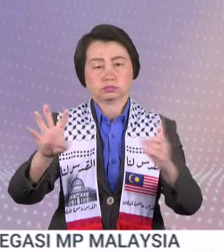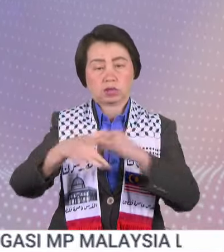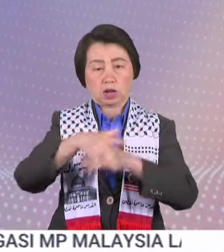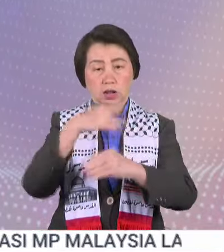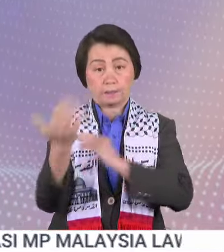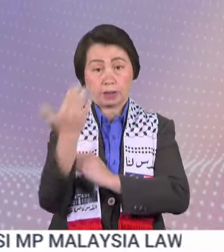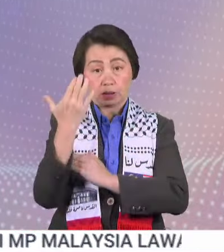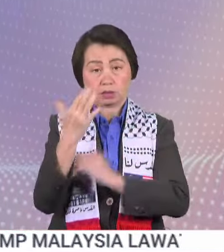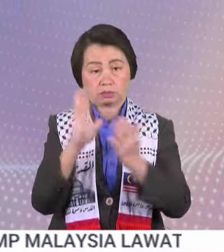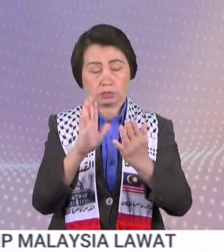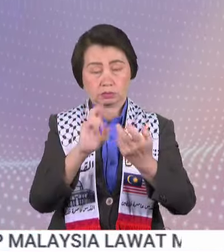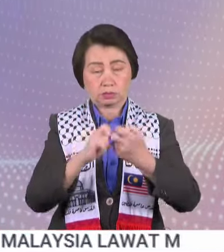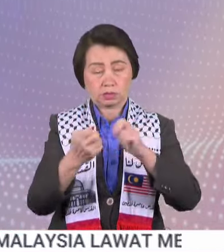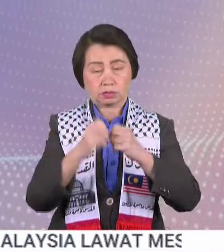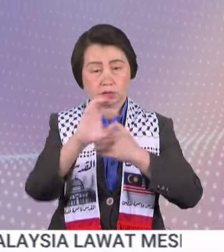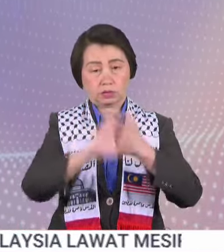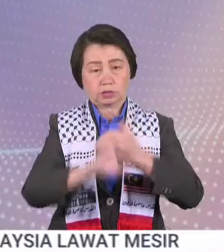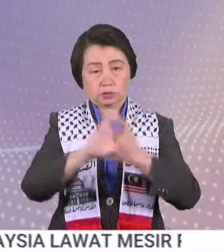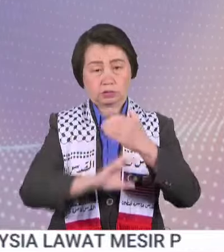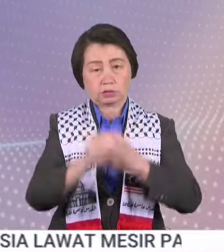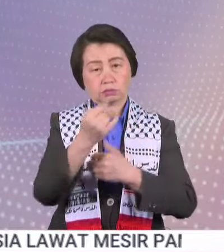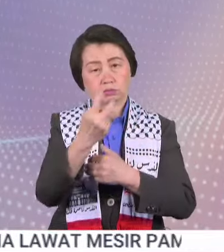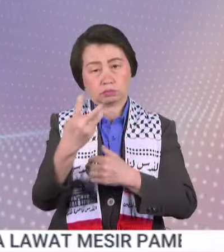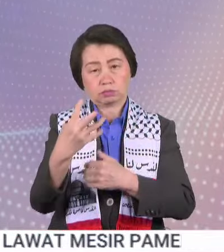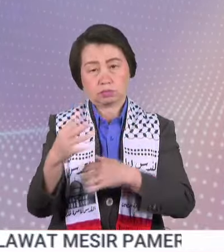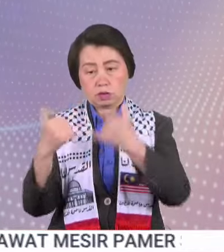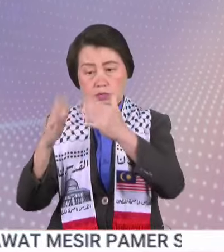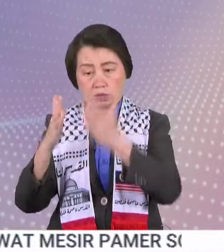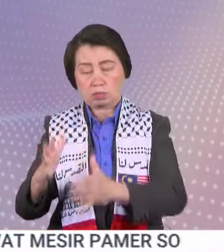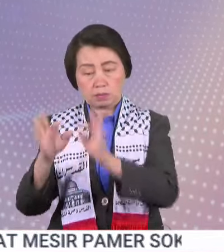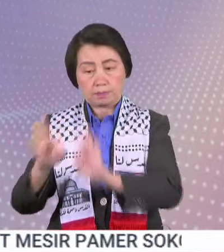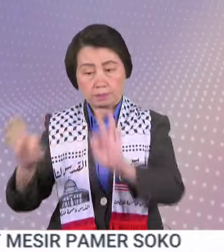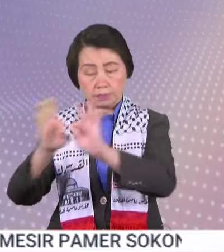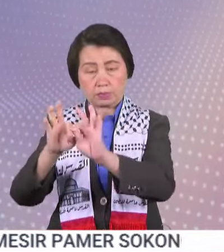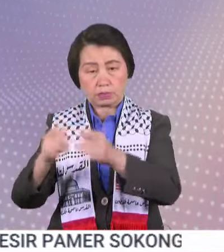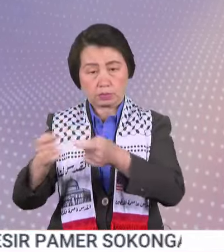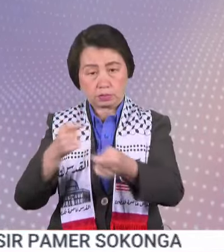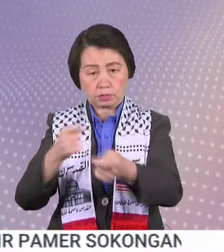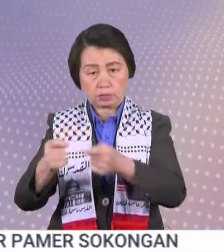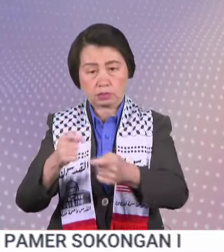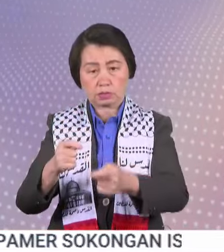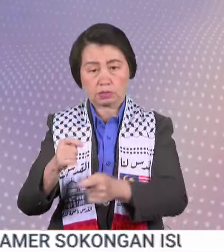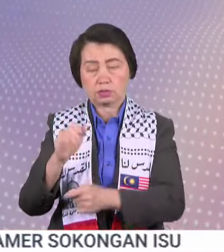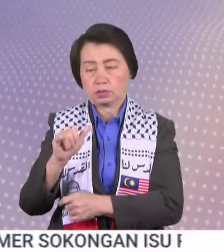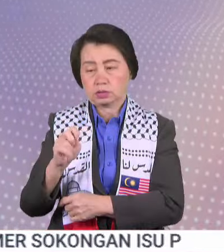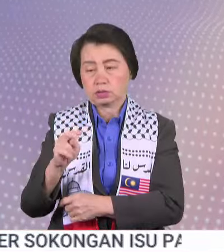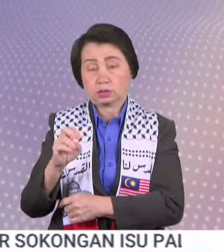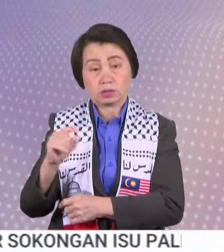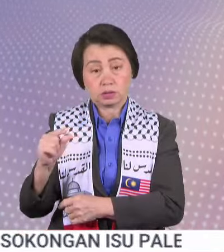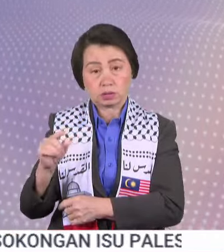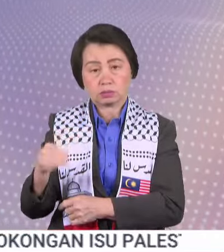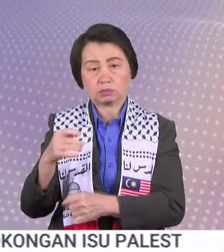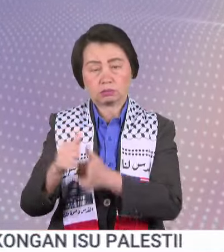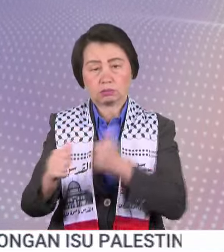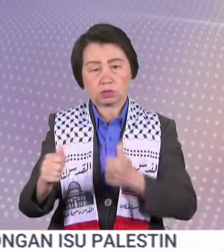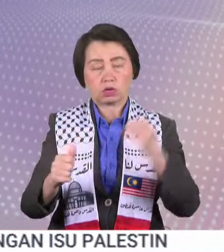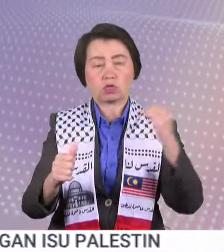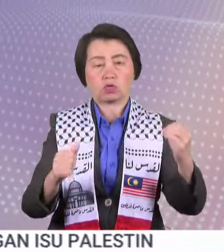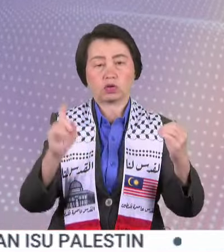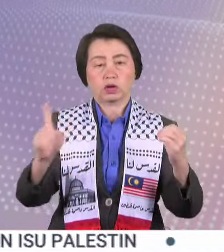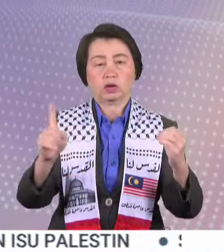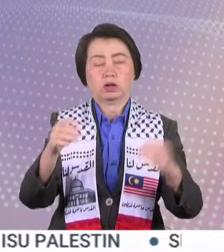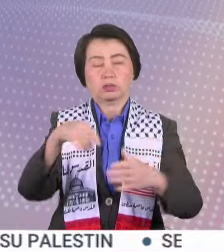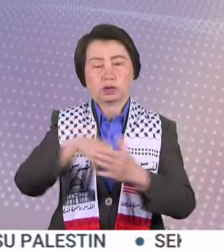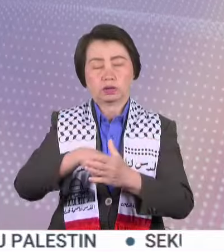tadi. Berdepan masalah kecederaan membabitkan beberapa tonggak utama klub kendalian Jurgen Klopp itu, bagaimanapun ketinggalan